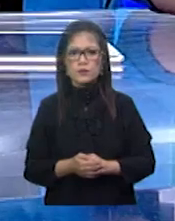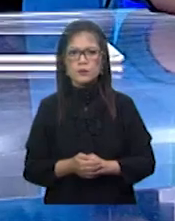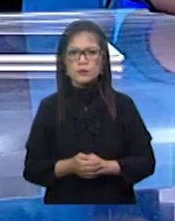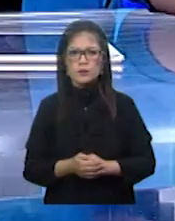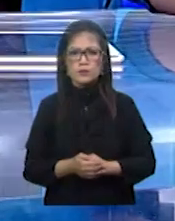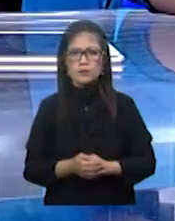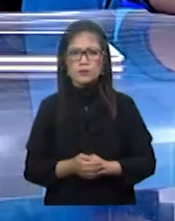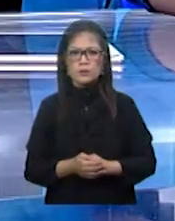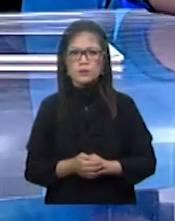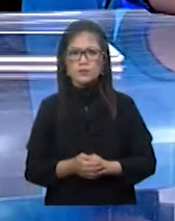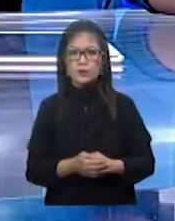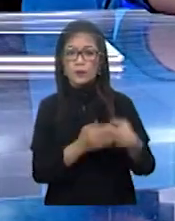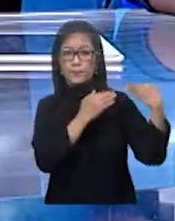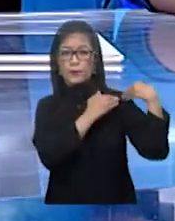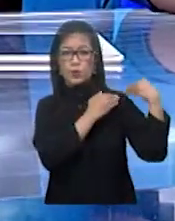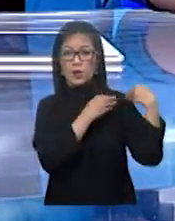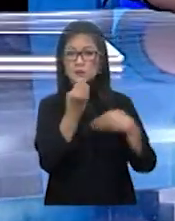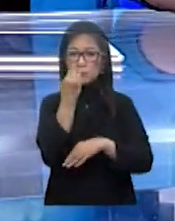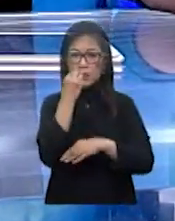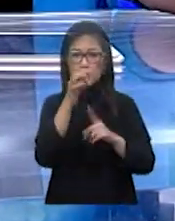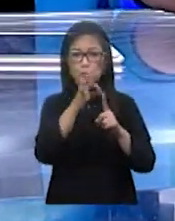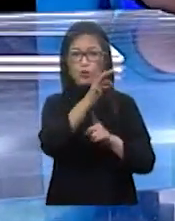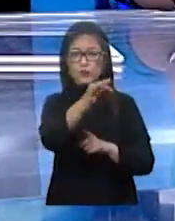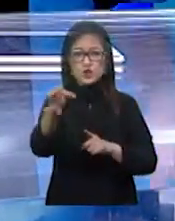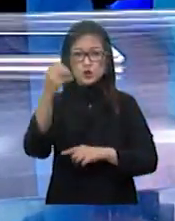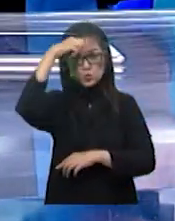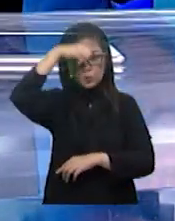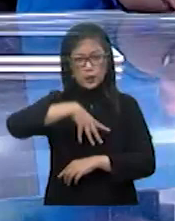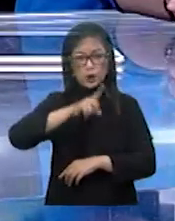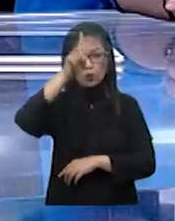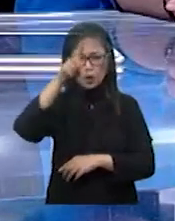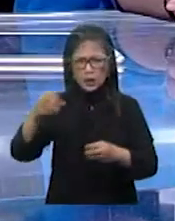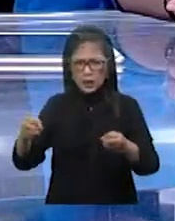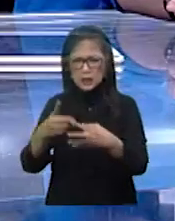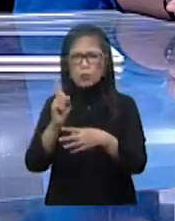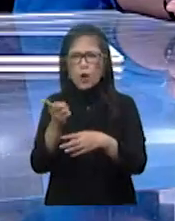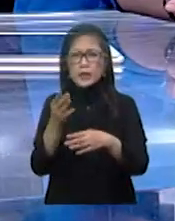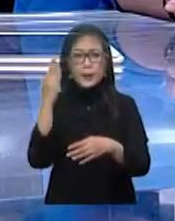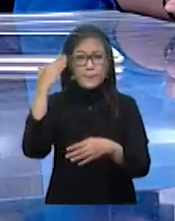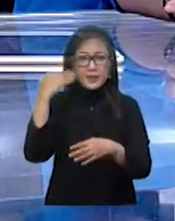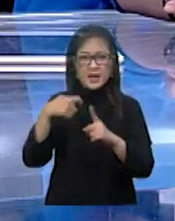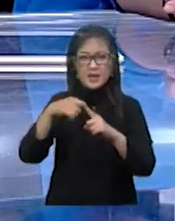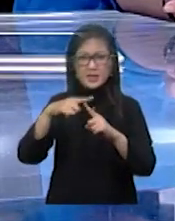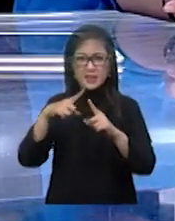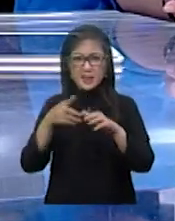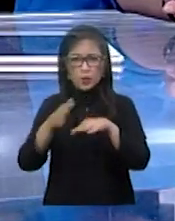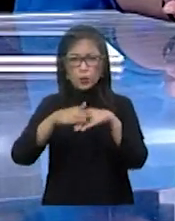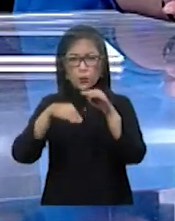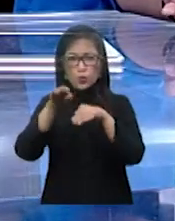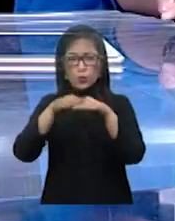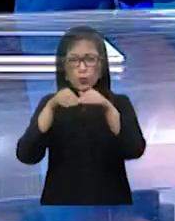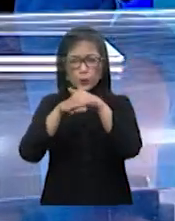Kita beralih ke informasi lainnya, pemirsa. Satgas Pangan Provinsi Sumatera Utara menemukan dugaan penimbunan minyak kita di gudang perusahaan distributor Kota Medan,